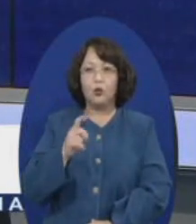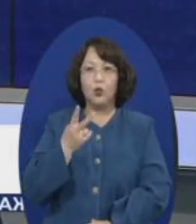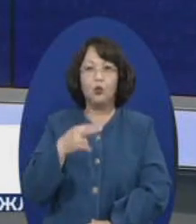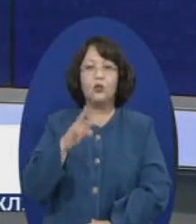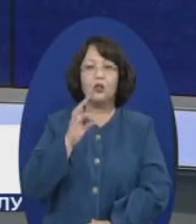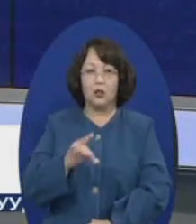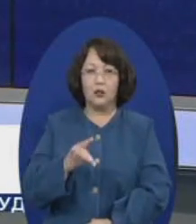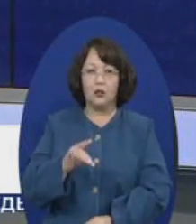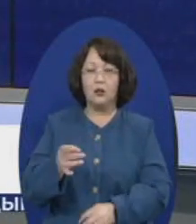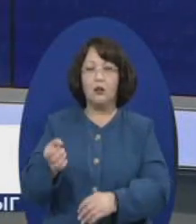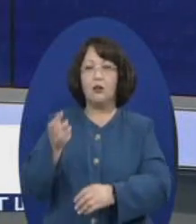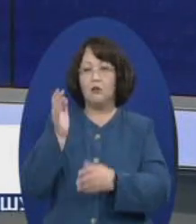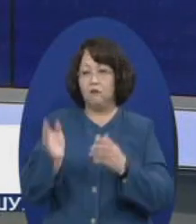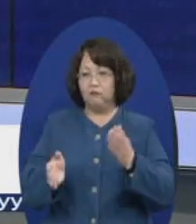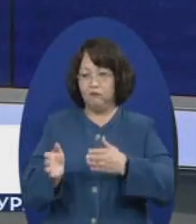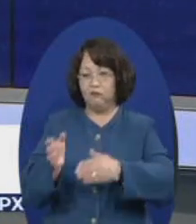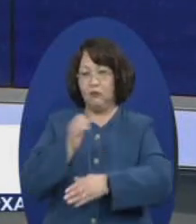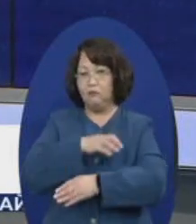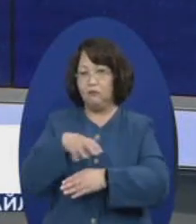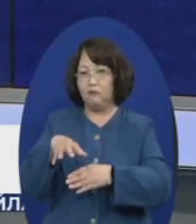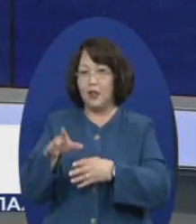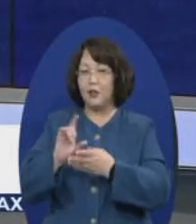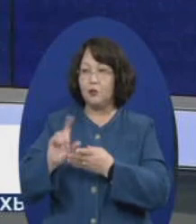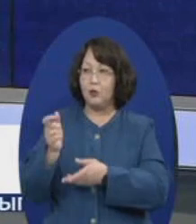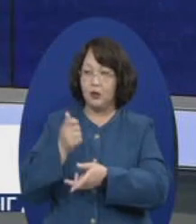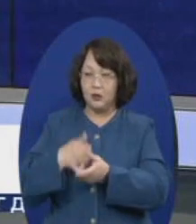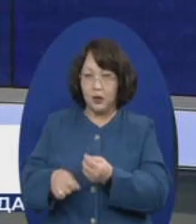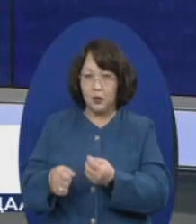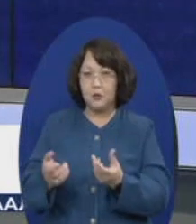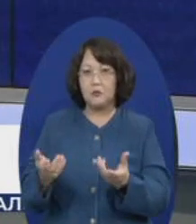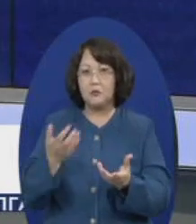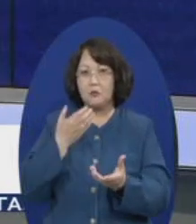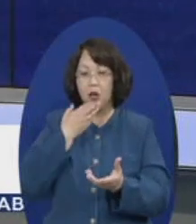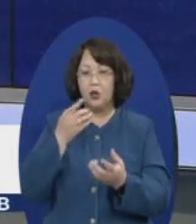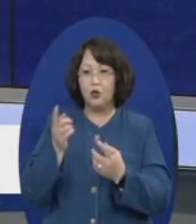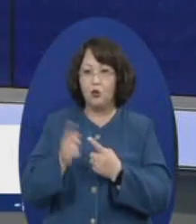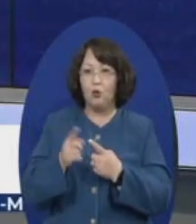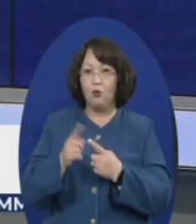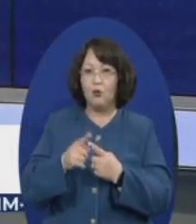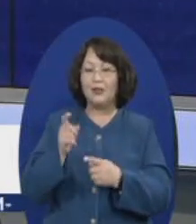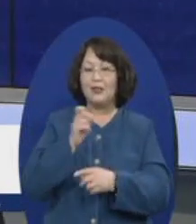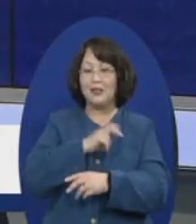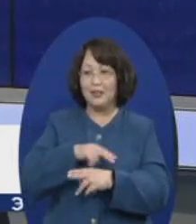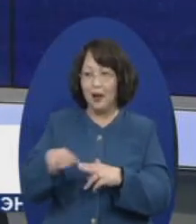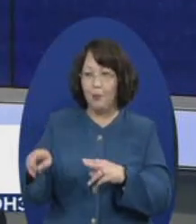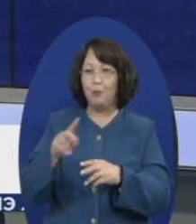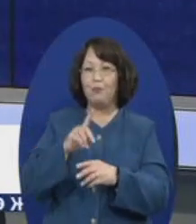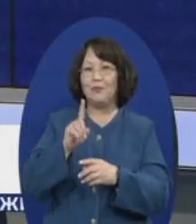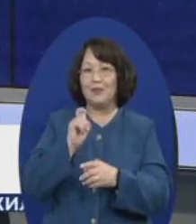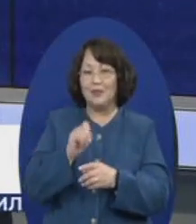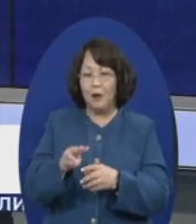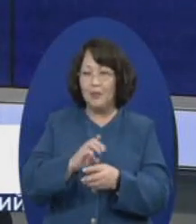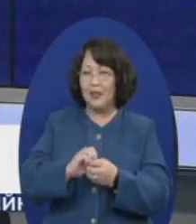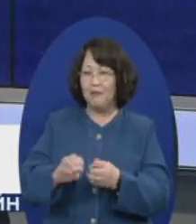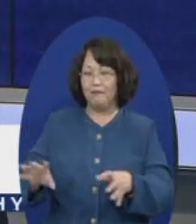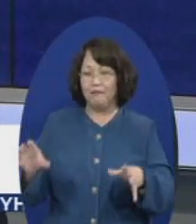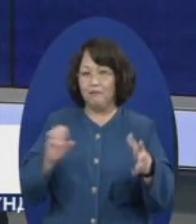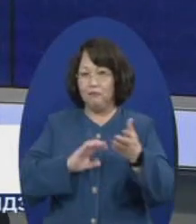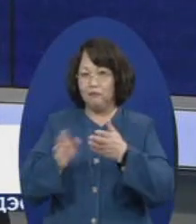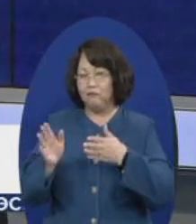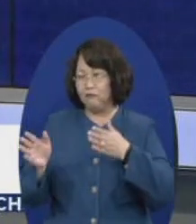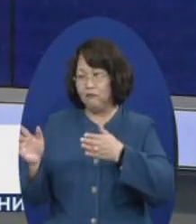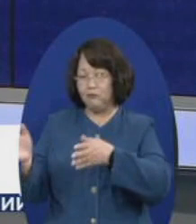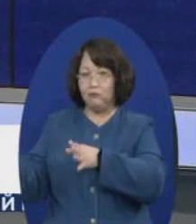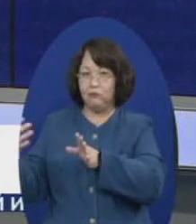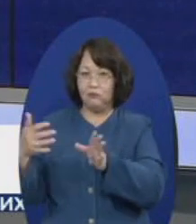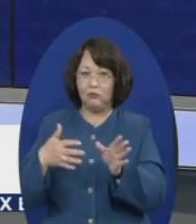экспортод гаргасан байгаа. Тэгэхээр одоо яг энэ бол ерөөсө төмөр замын өргөтгөлтэй холбоотой өргөтгөлийг барьж ачаа эргэлтийн хэмжээ 3.6